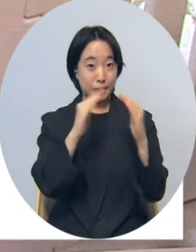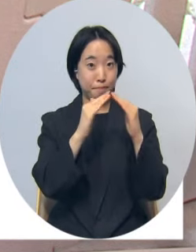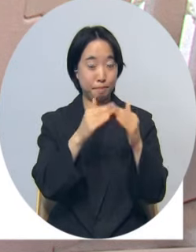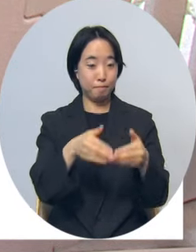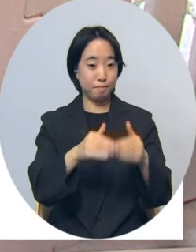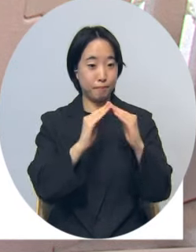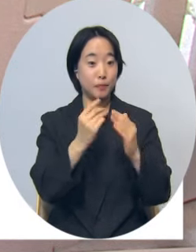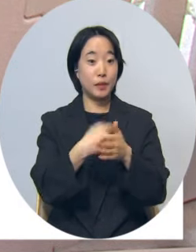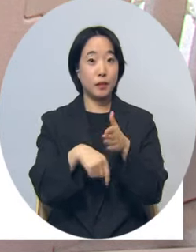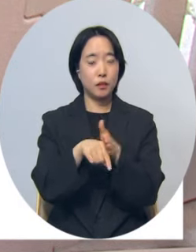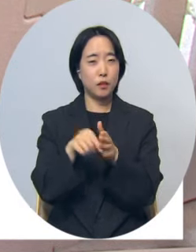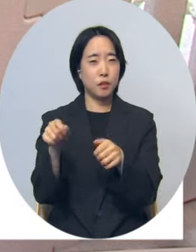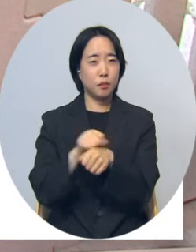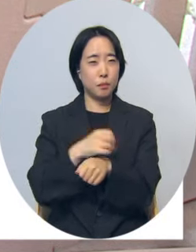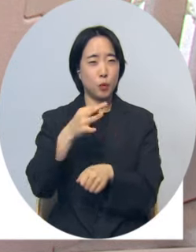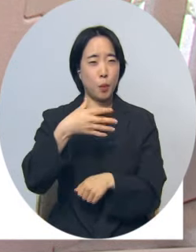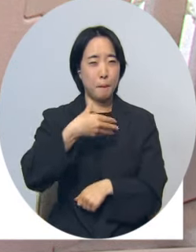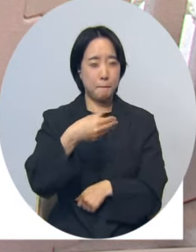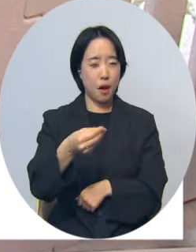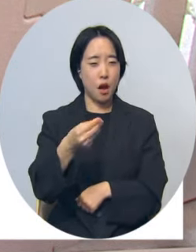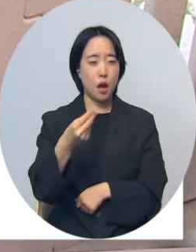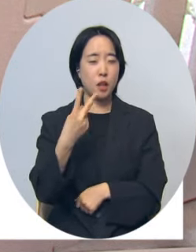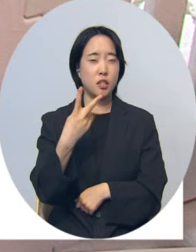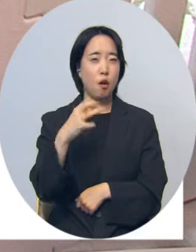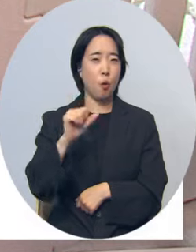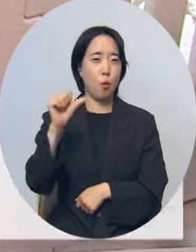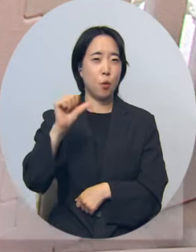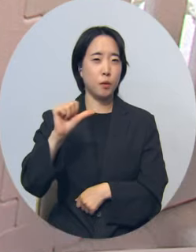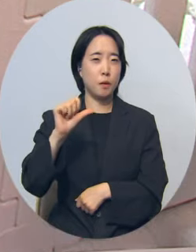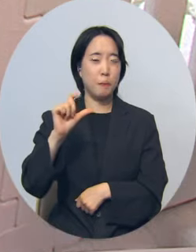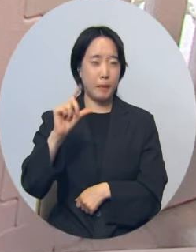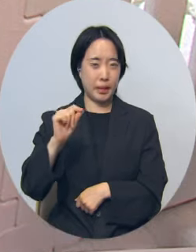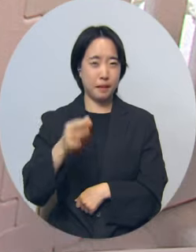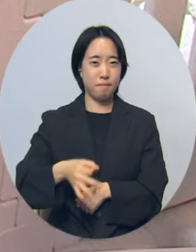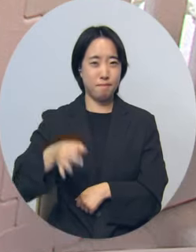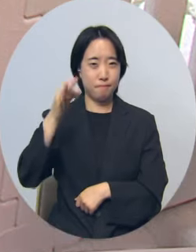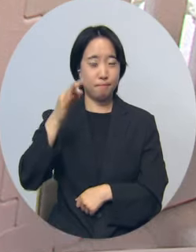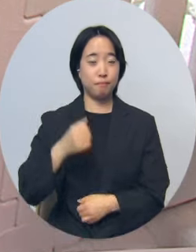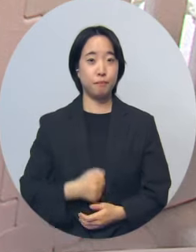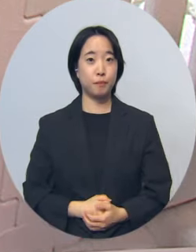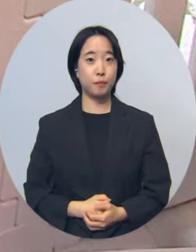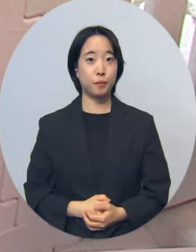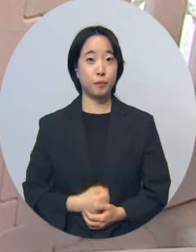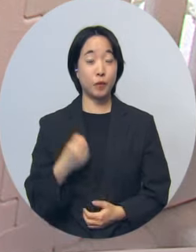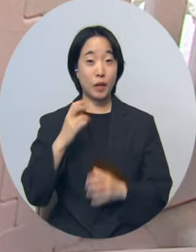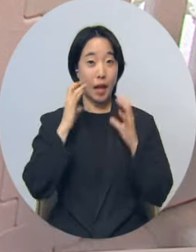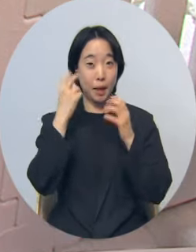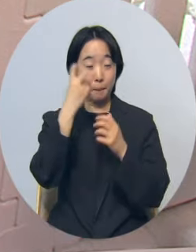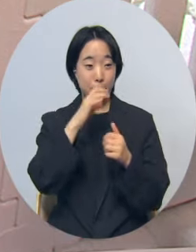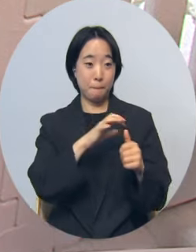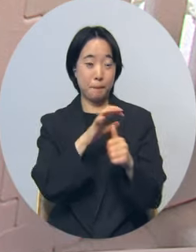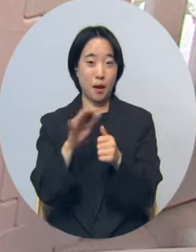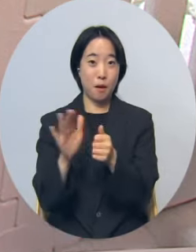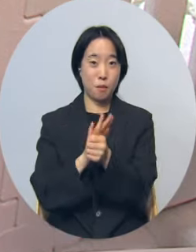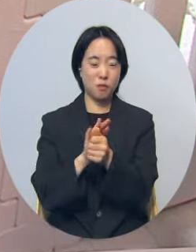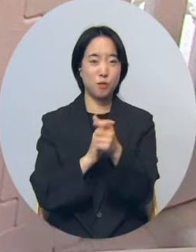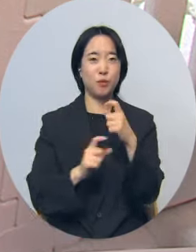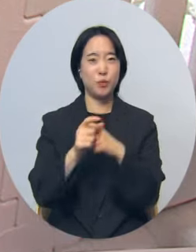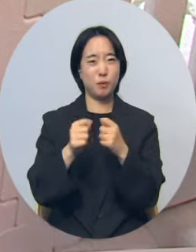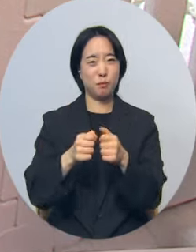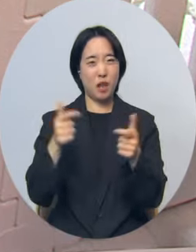2억 5천만 원으로 상향합니다. 이외에도 아이돌봄 서비스 정부지원 기준과 비율을 대폭 넓히는데